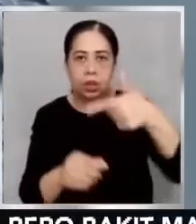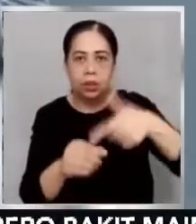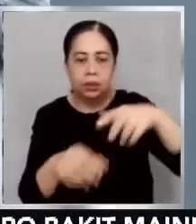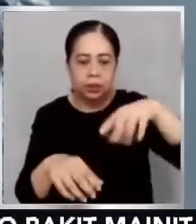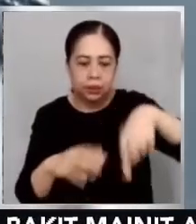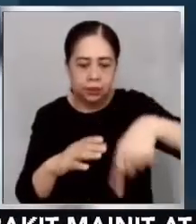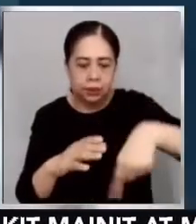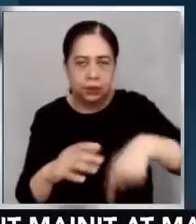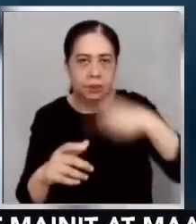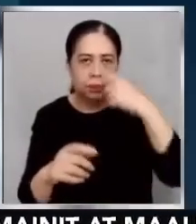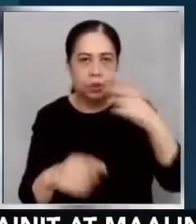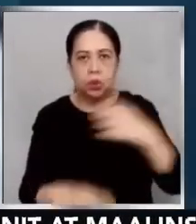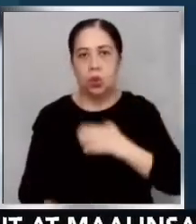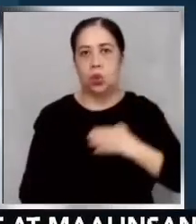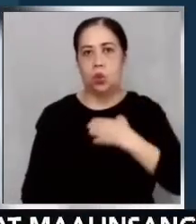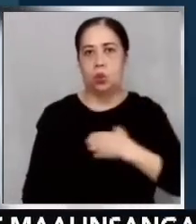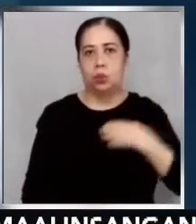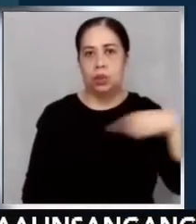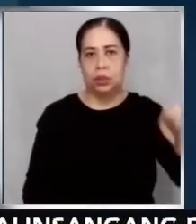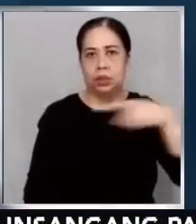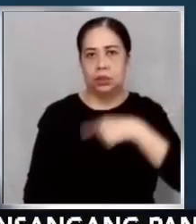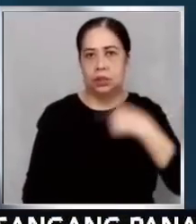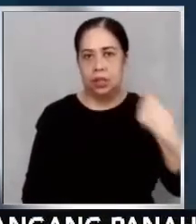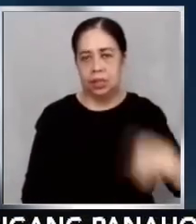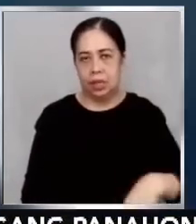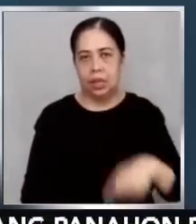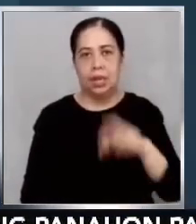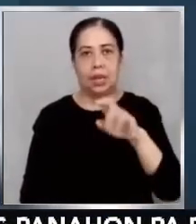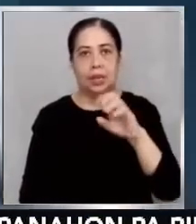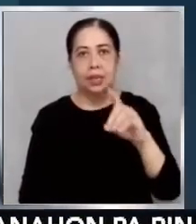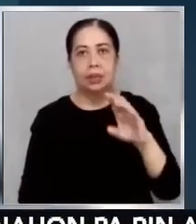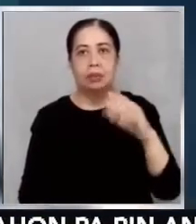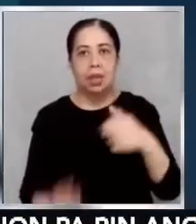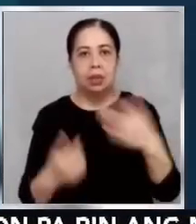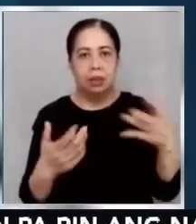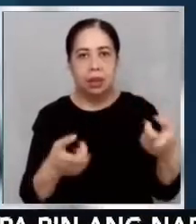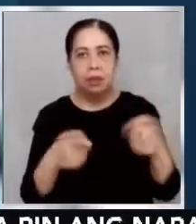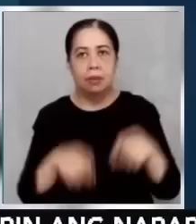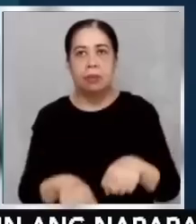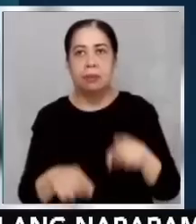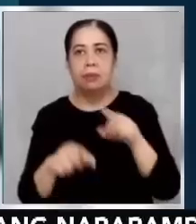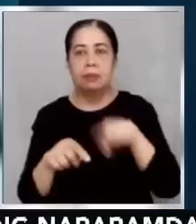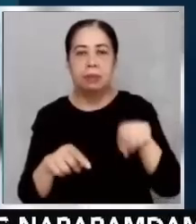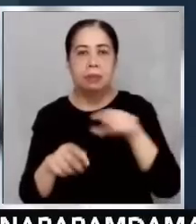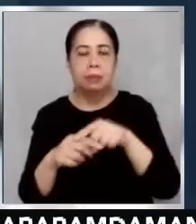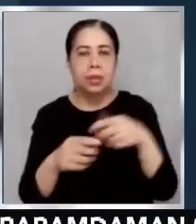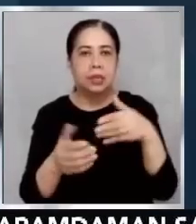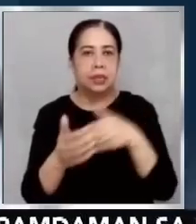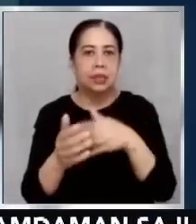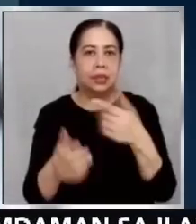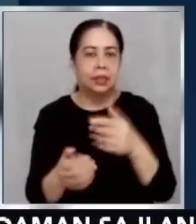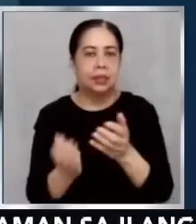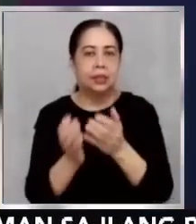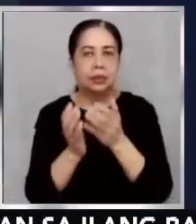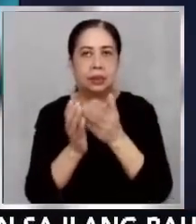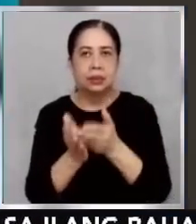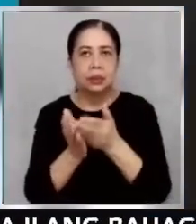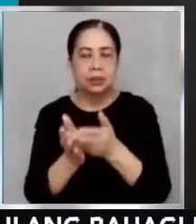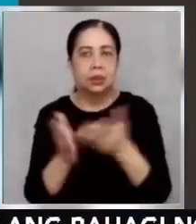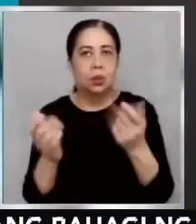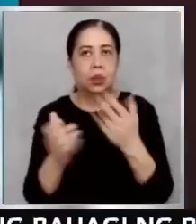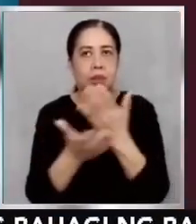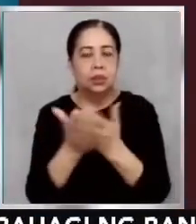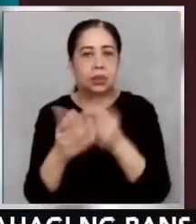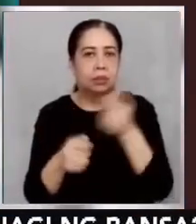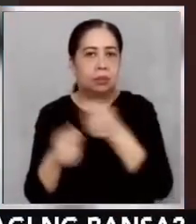pag-alma ng China. Sa Reed Bank din nangyari ang pagbangga ng isang Chinese fishing vessel sa Gem Veer 1 kung saan ilang mangingisdang